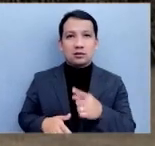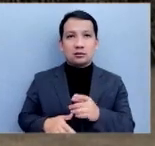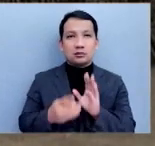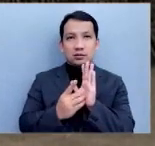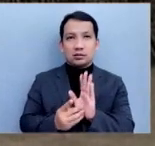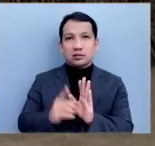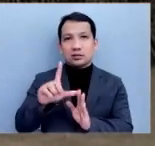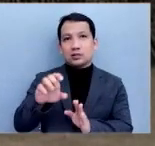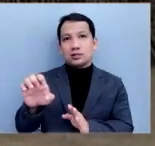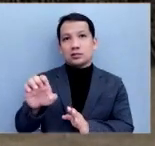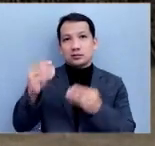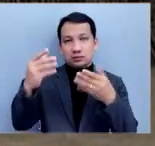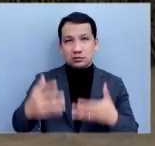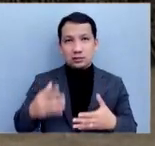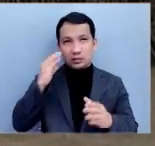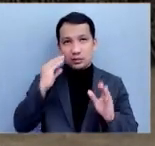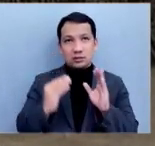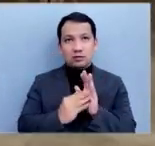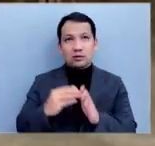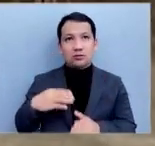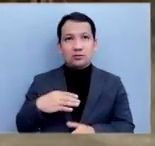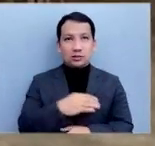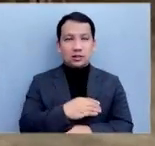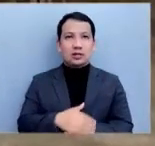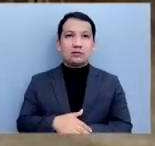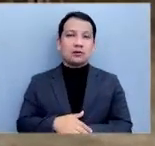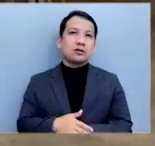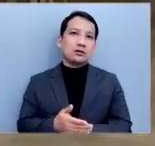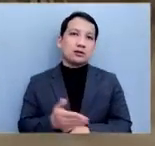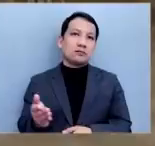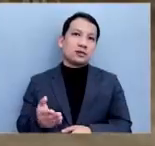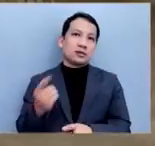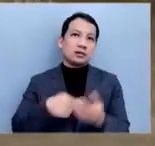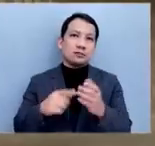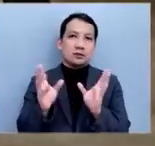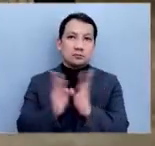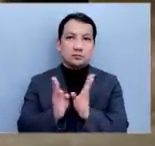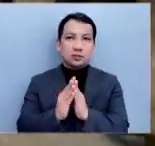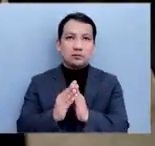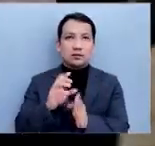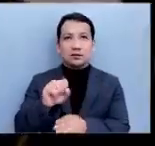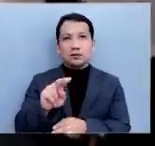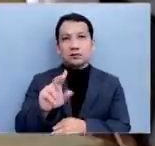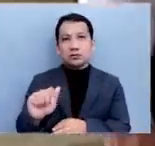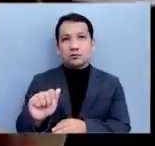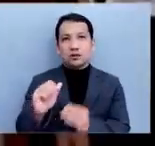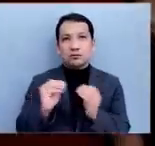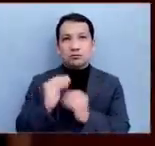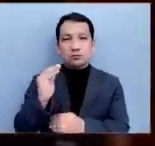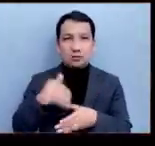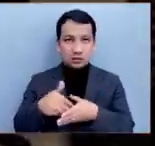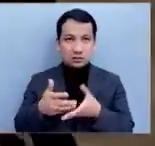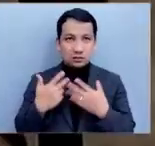sa LED wall ang mga litrato ng mga kongresista. Nagkaroon na rin ng interagency meeting para sa SONA. Magiging mas maluwag ang